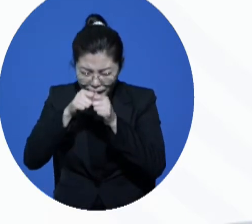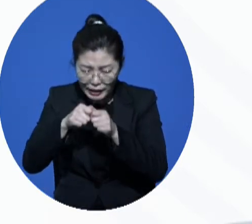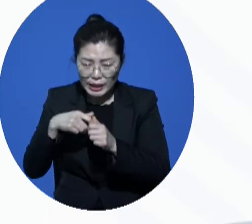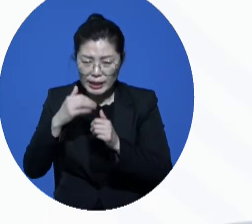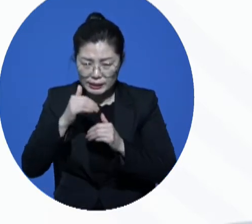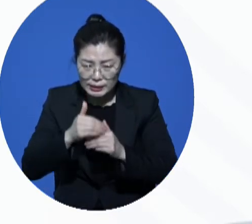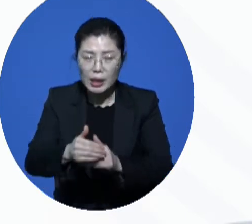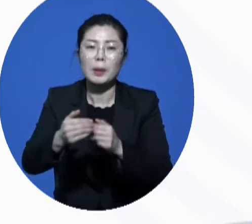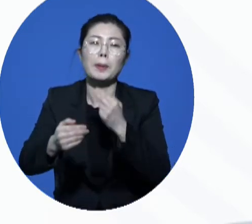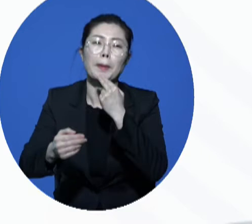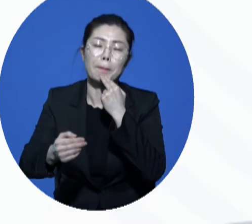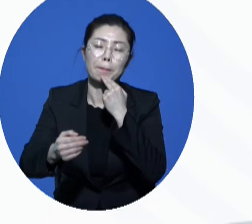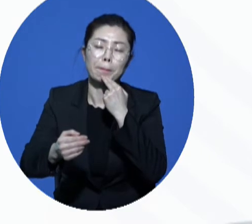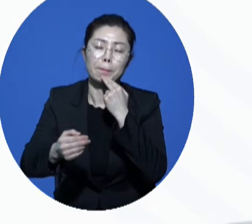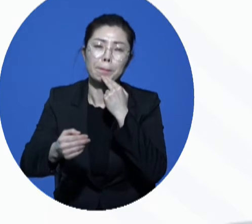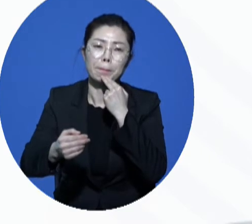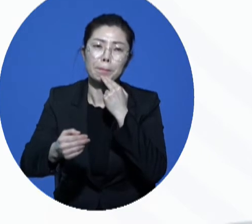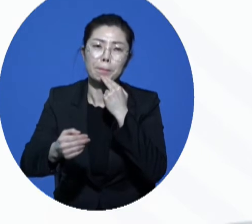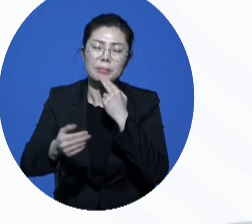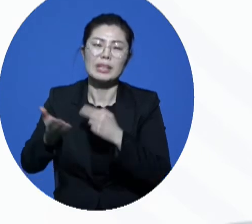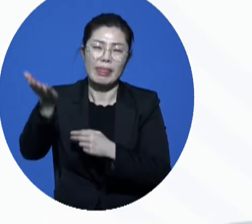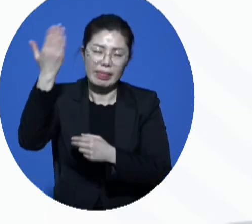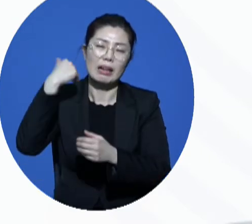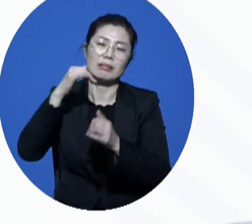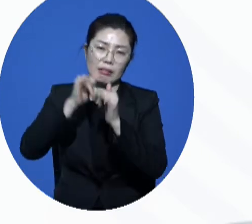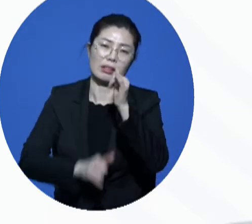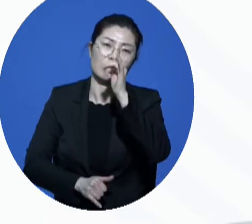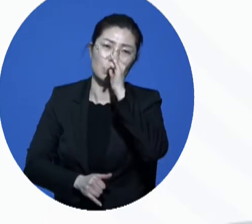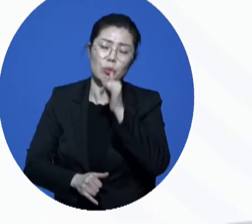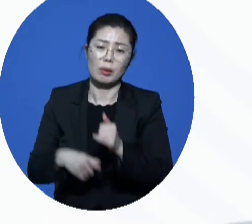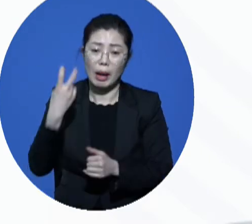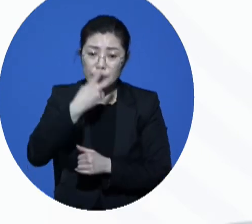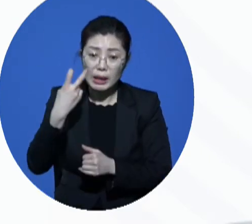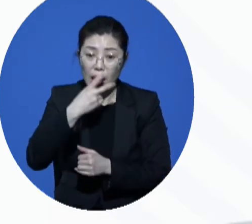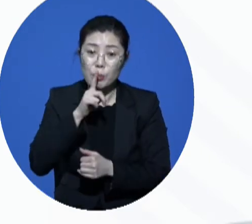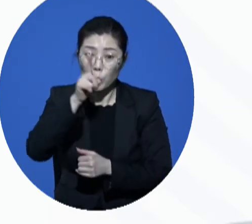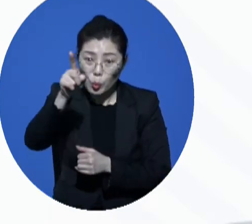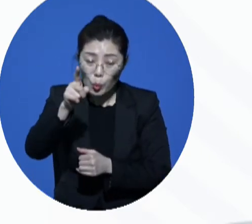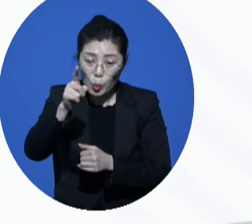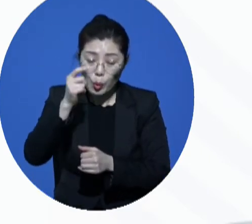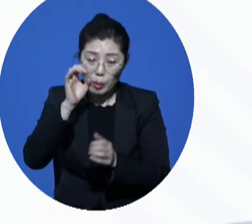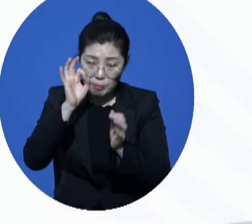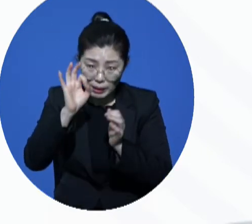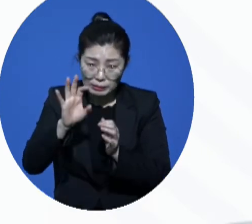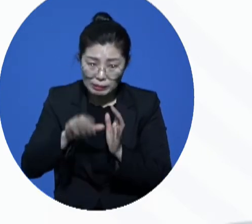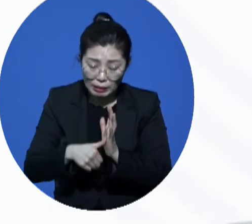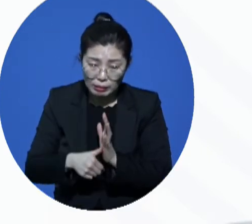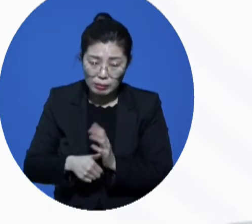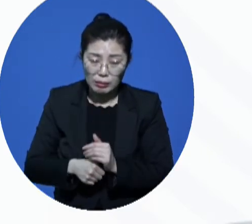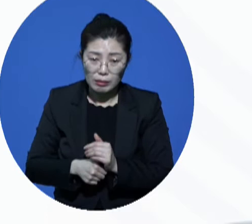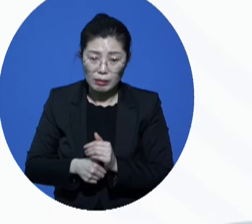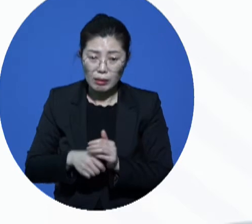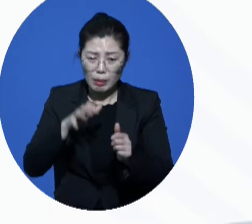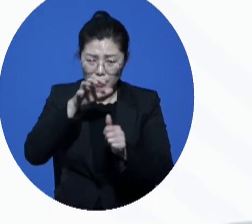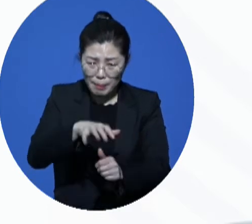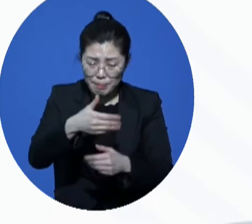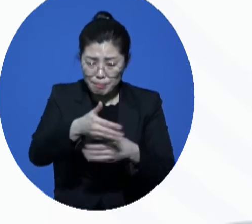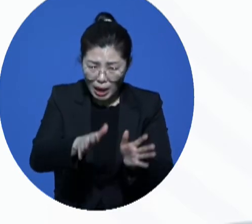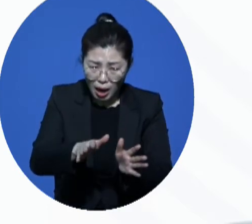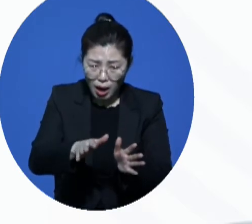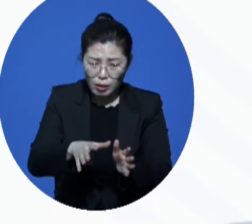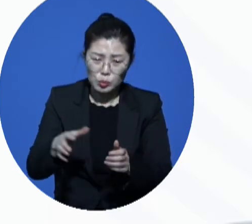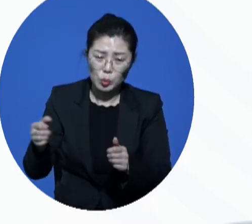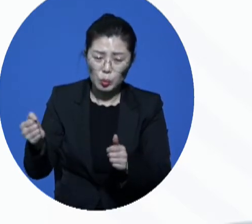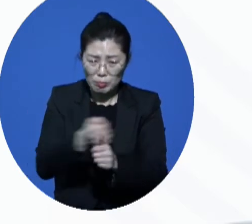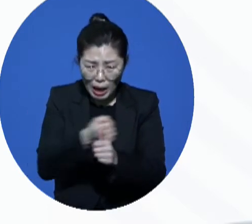않았던 과오의 역사를 가지고 있습니다. 감사 보고서에는 그래서 감금방이라는 표현도 쓰지 않았고요. 보호방에서 체벌의